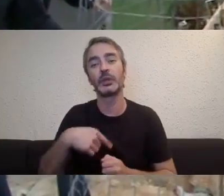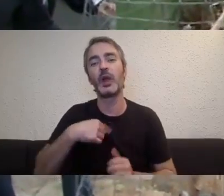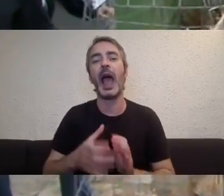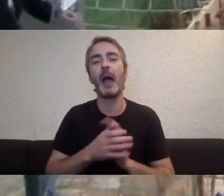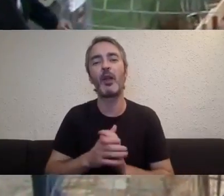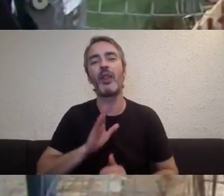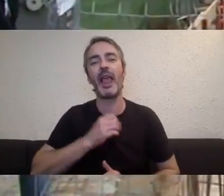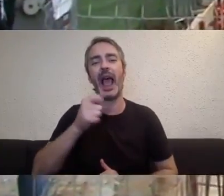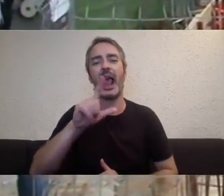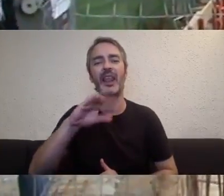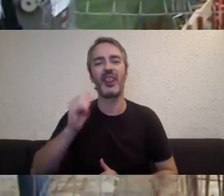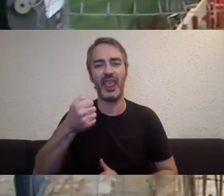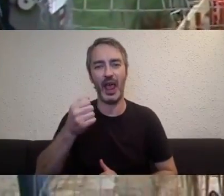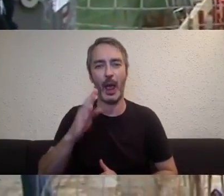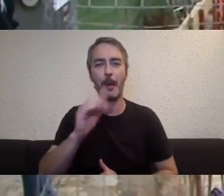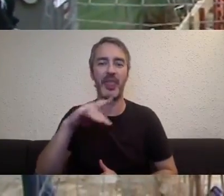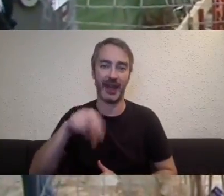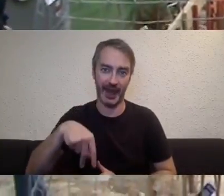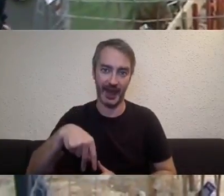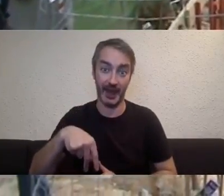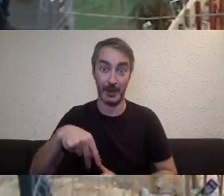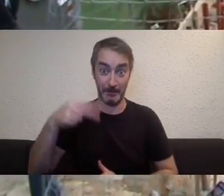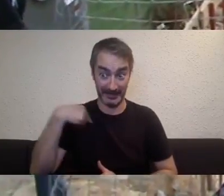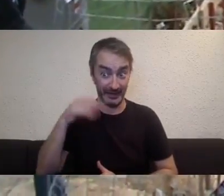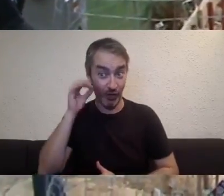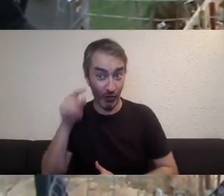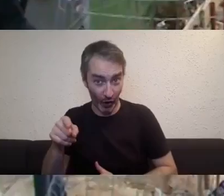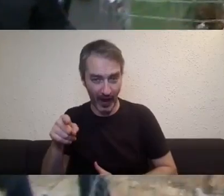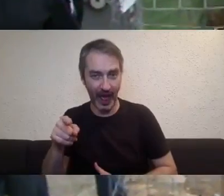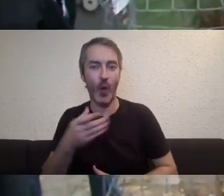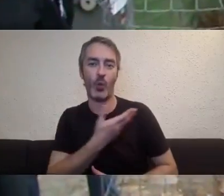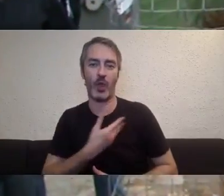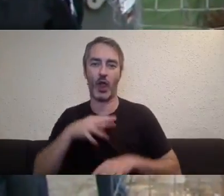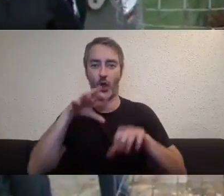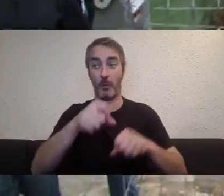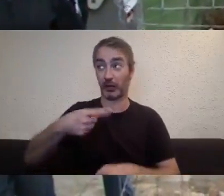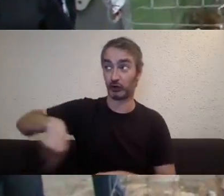Pedrín és la propietària de la immobiliària que va comprar tot això i que va fer.